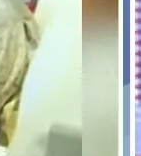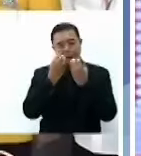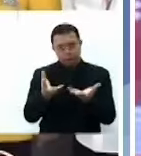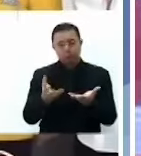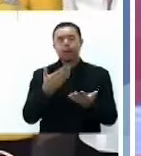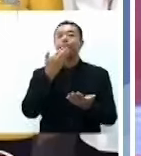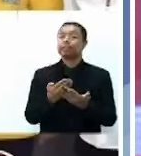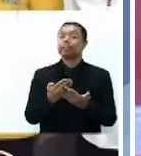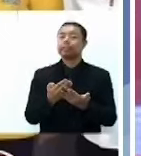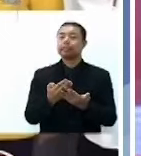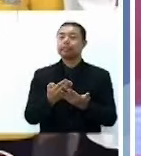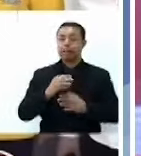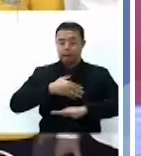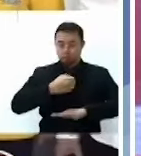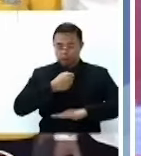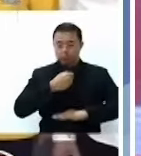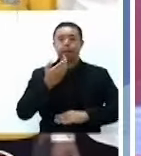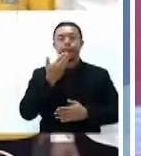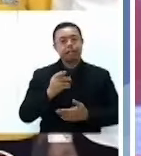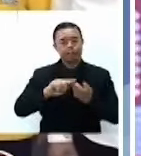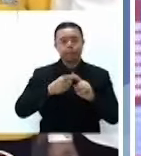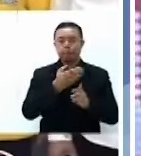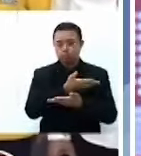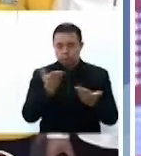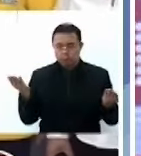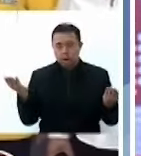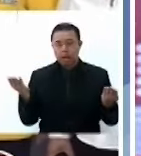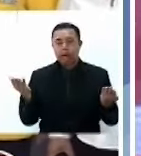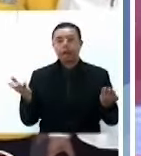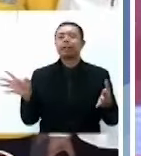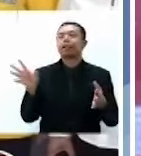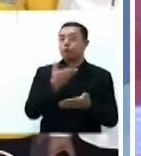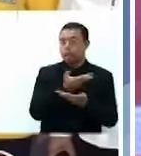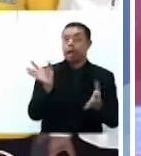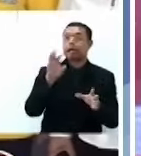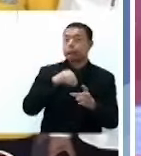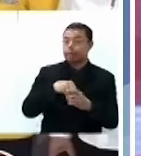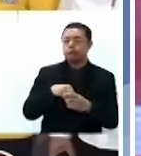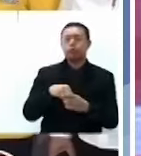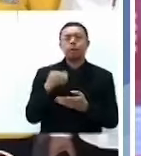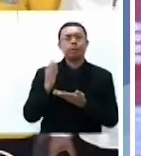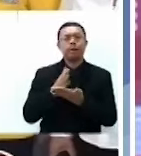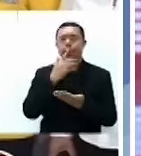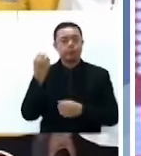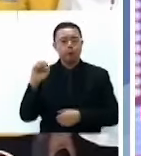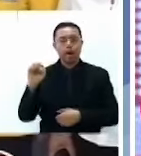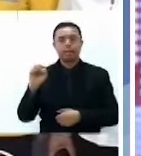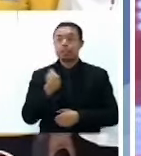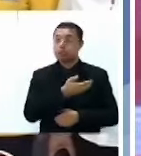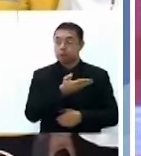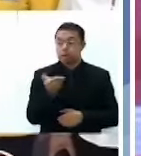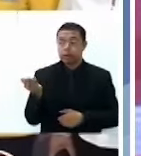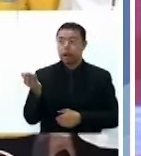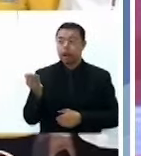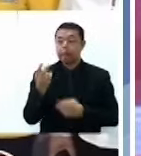genggaman. Gitu Mbak Cica. Iya, Mbak Esther, ini kan salah satu dari program dari Prabowo Gibran adalah